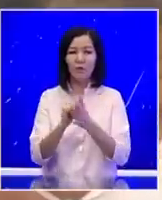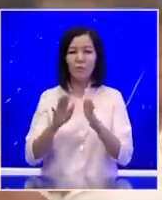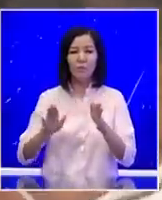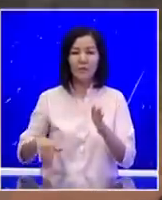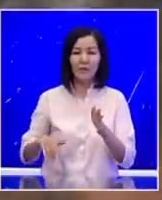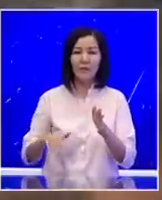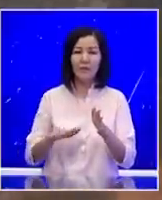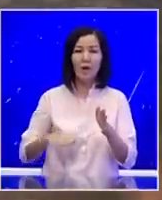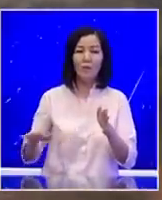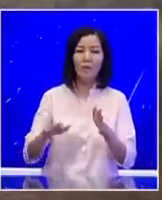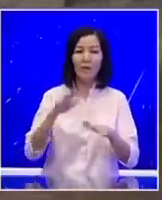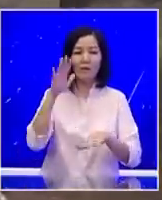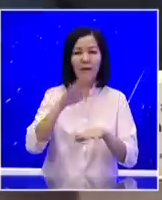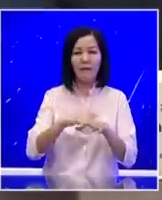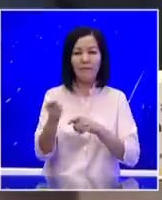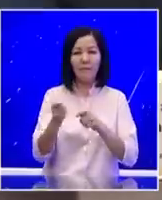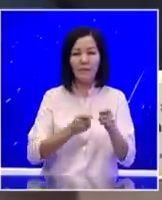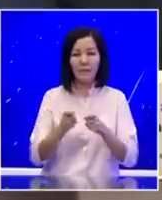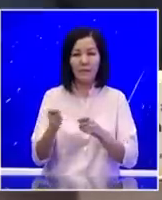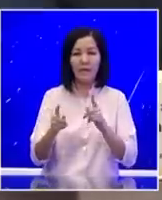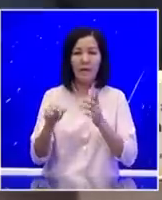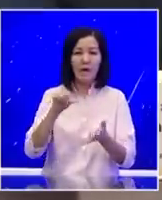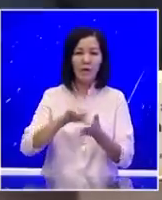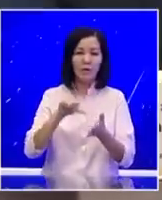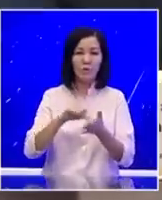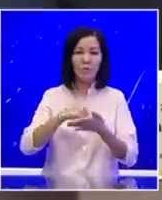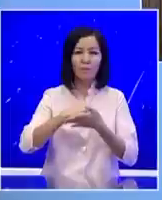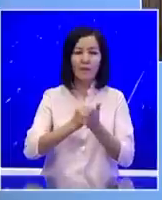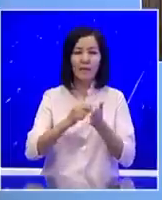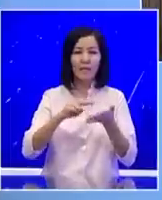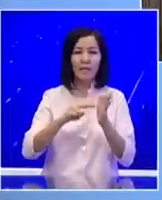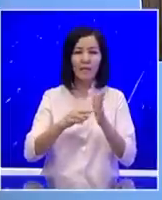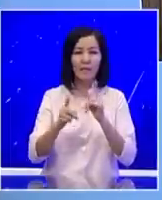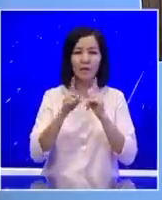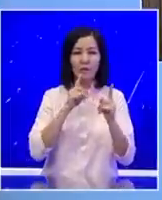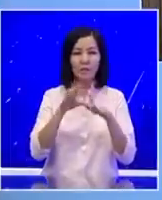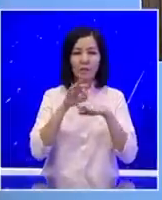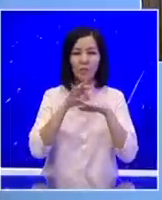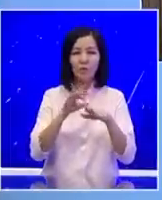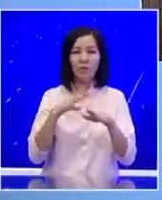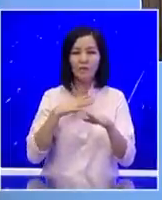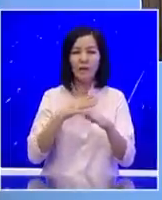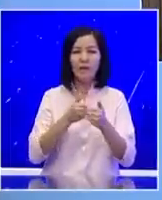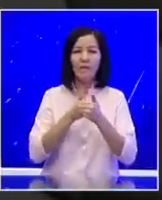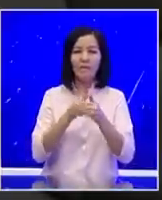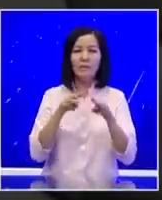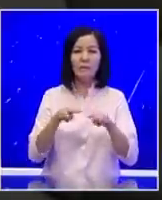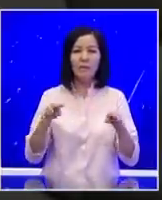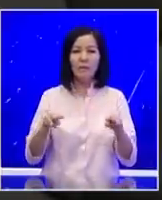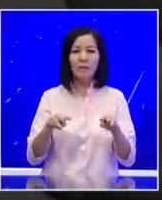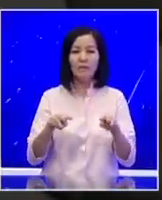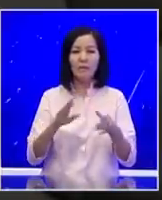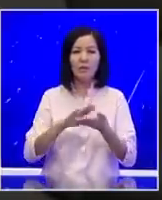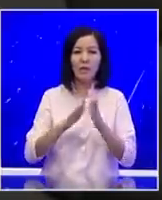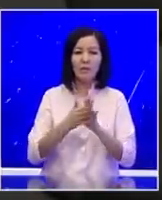кейін аудан әкімдігінде Камалжан Талғатұлының қатысуымен бекітілген кестеге сай селекторлық отырыс өтті. Вице-министр жағдайдың күн